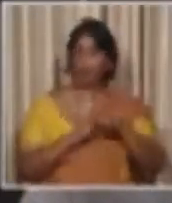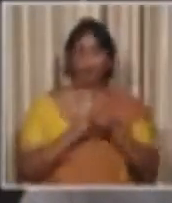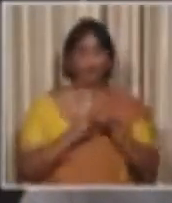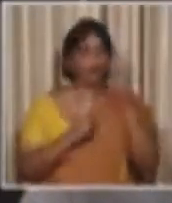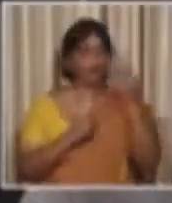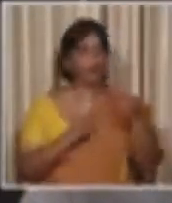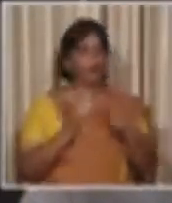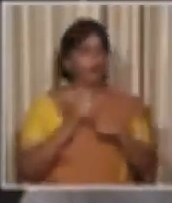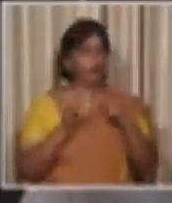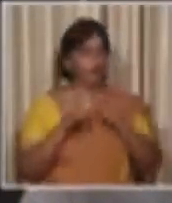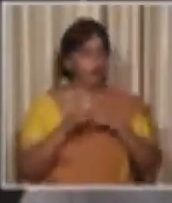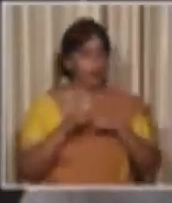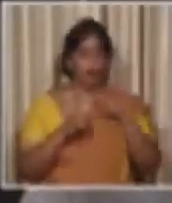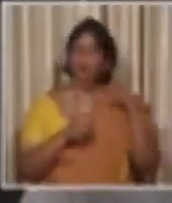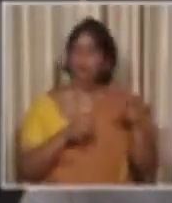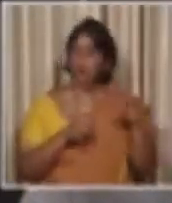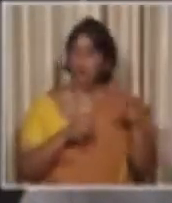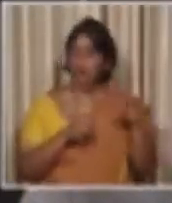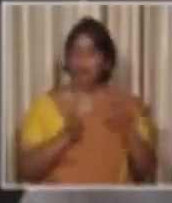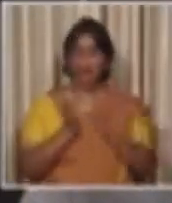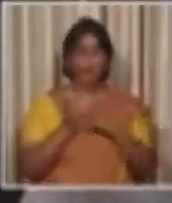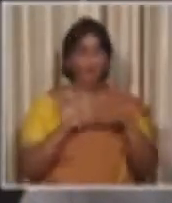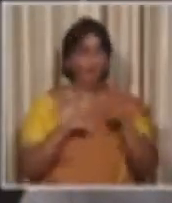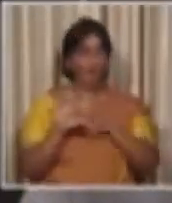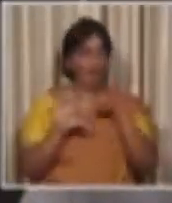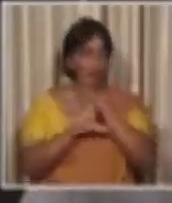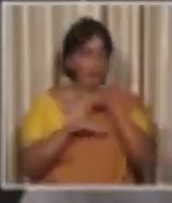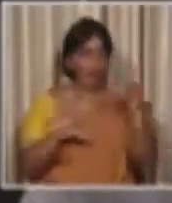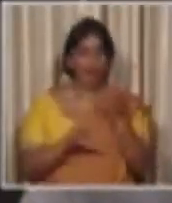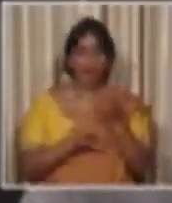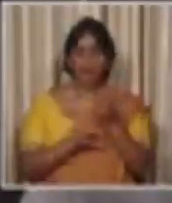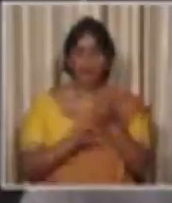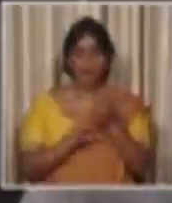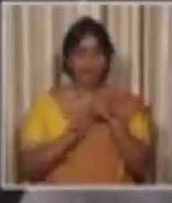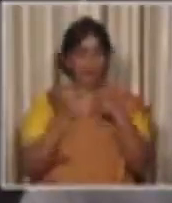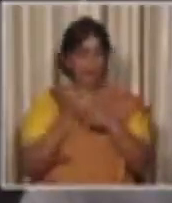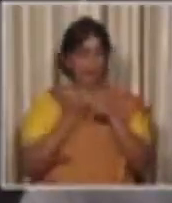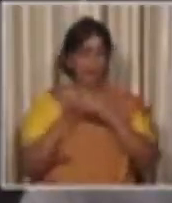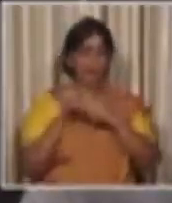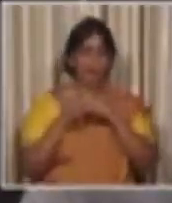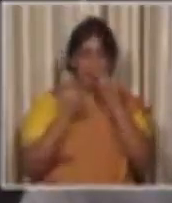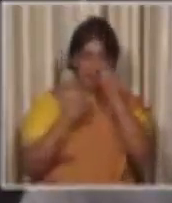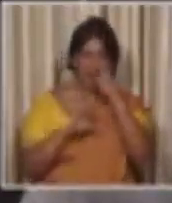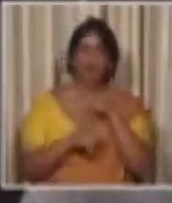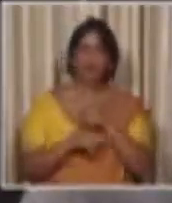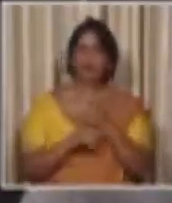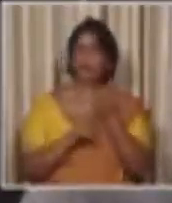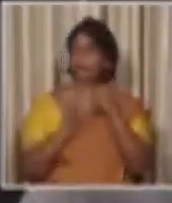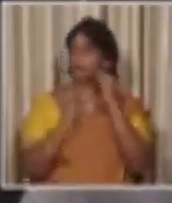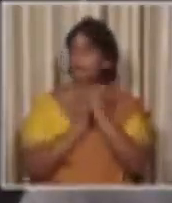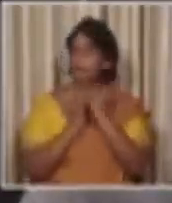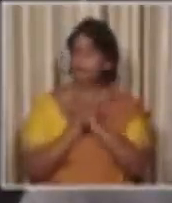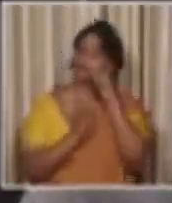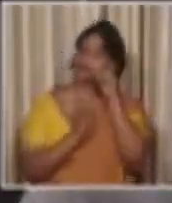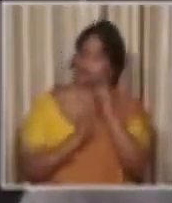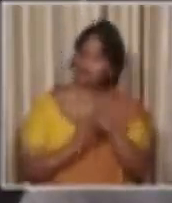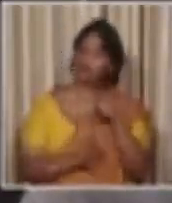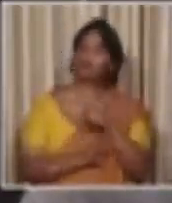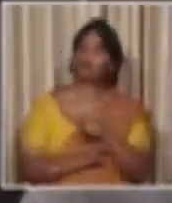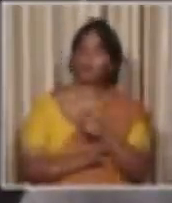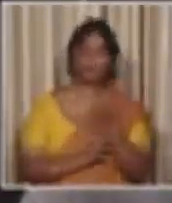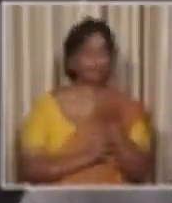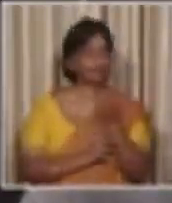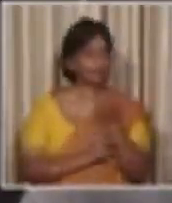කරපු ඒ ටෙන්ඩරය මැයි 17 වෙනිදා මිල ලංසුව විවෘත කරනවා. ඒ මිල ලංසුව බලන්න ඒකේ